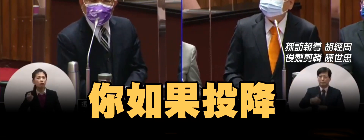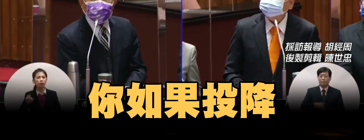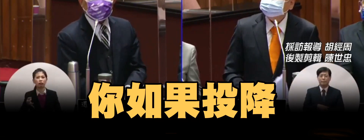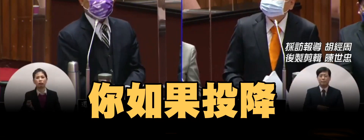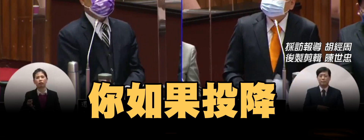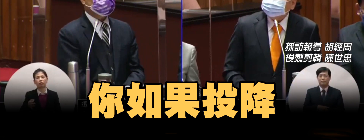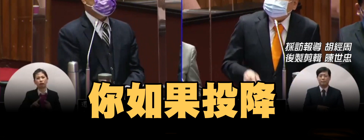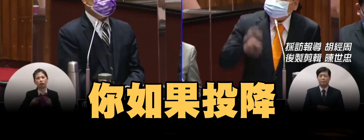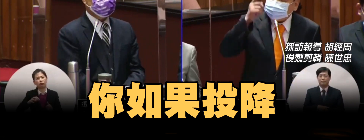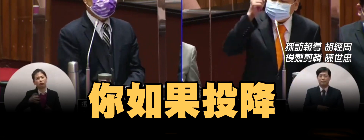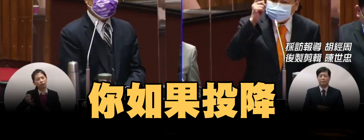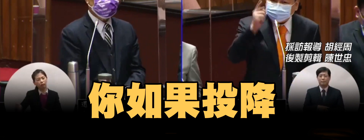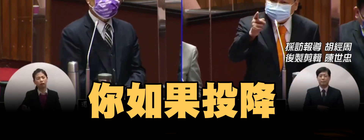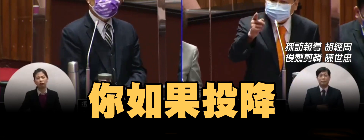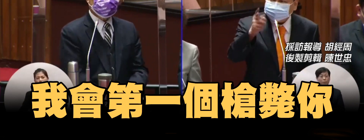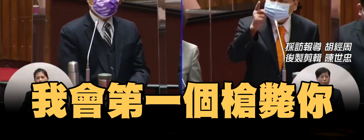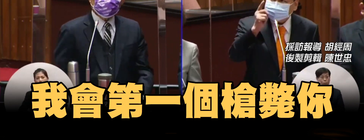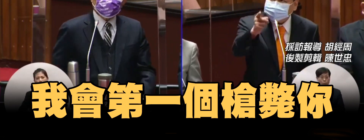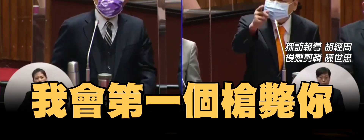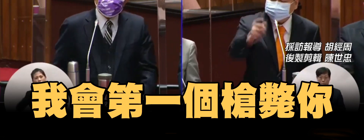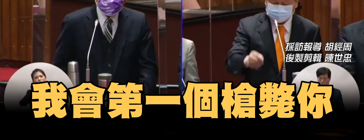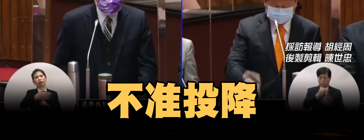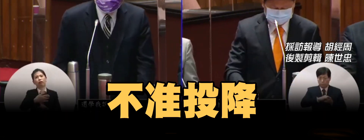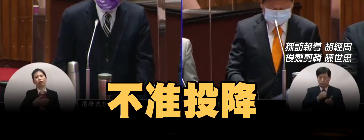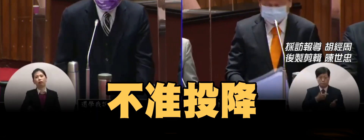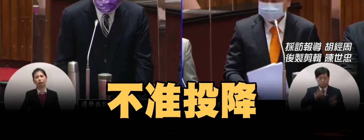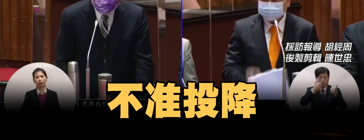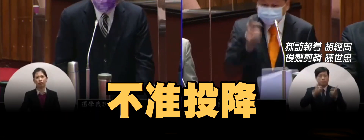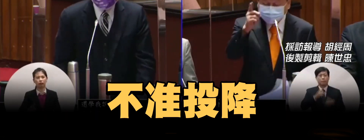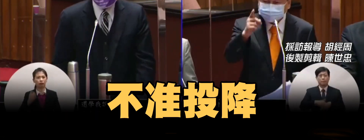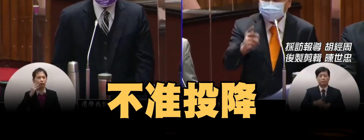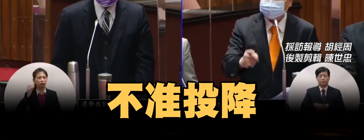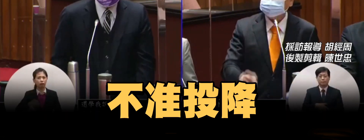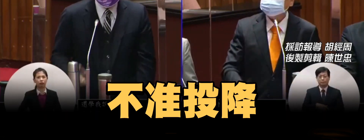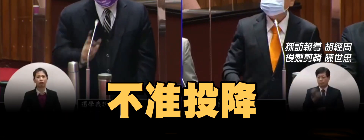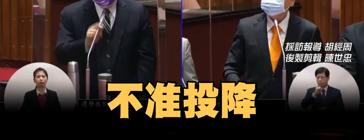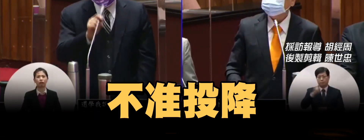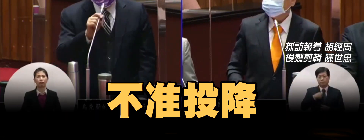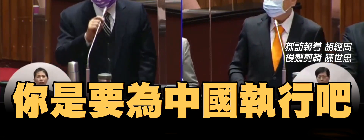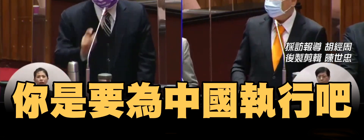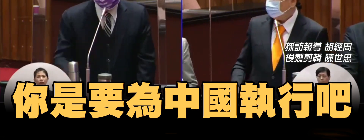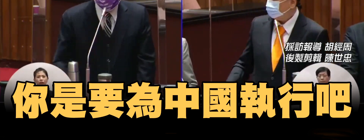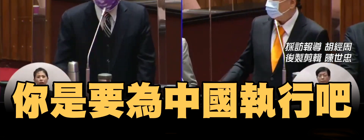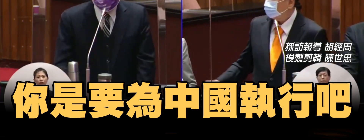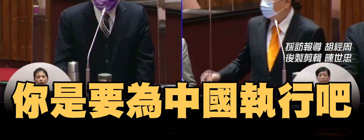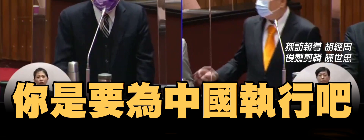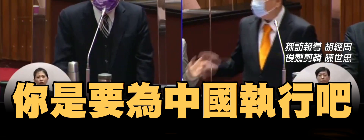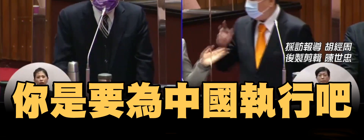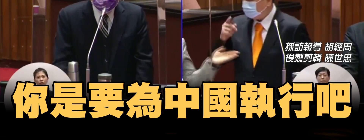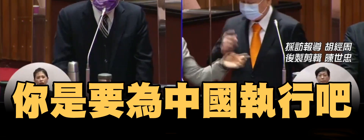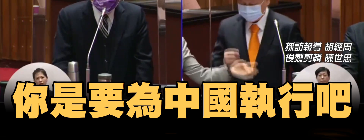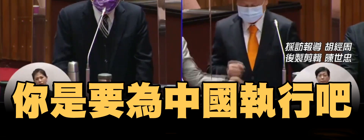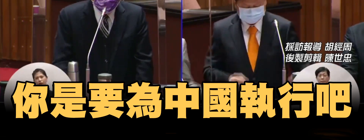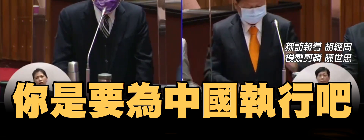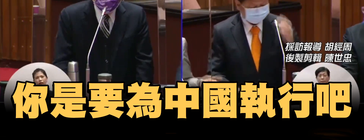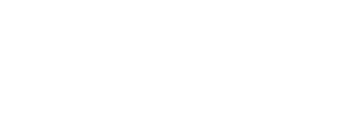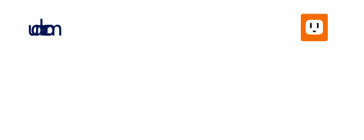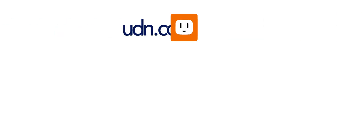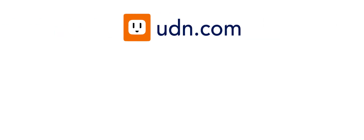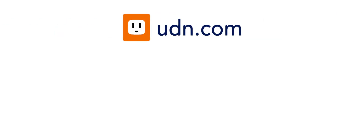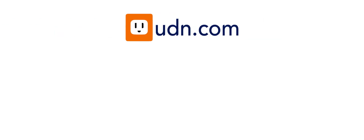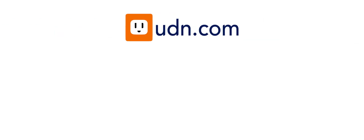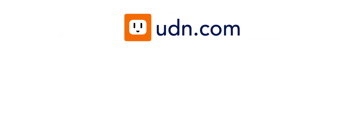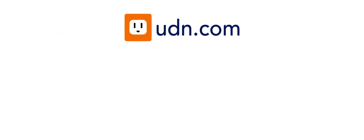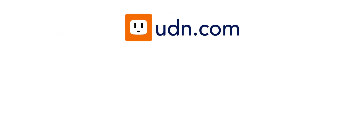很可耻。哦， 你如果投降，我会第一个枪毙你，不准投降。 你是要为中国执行是吧？